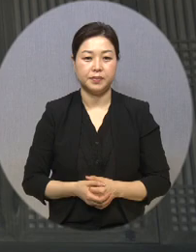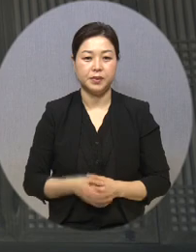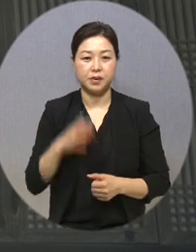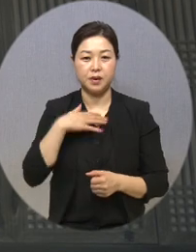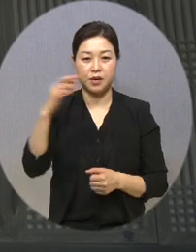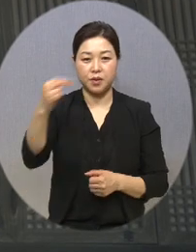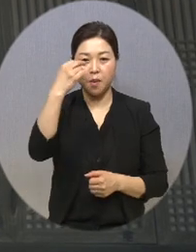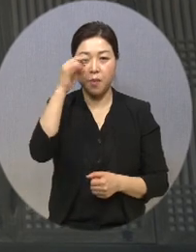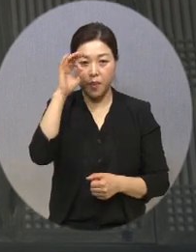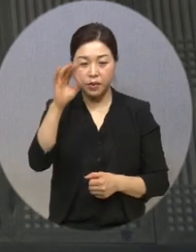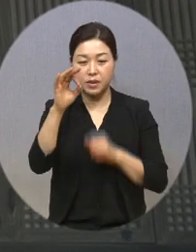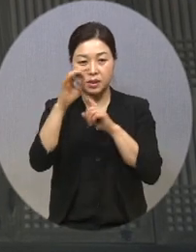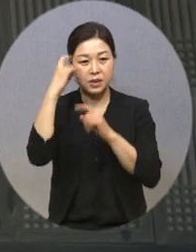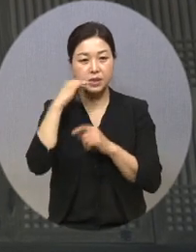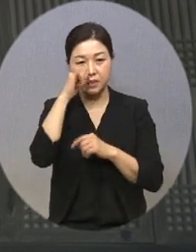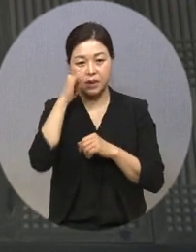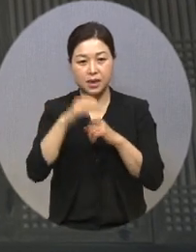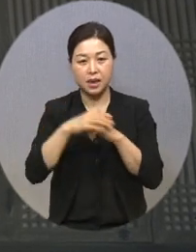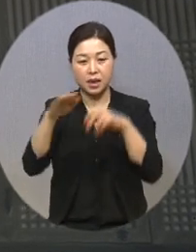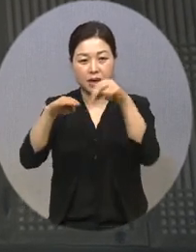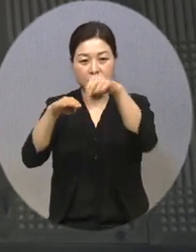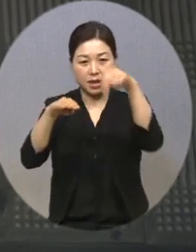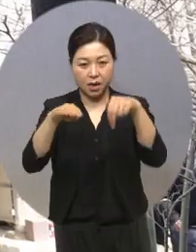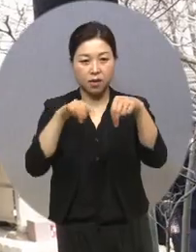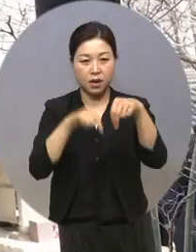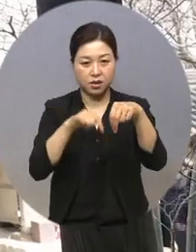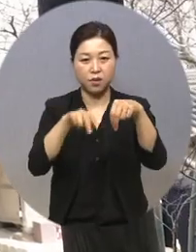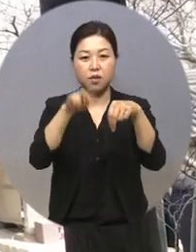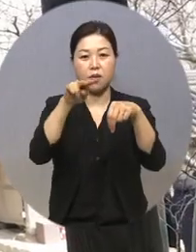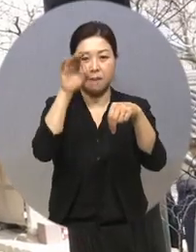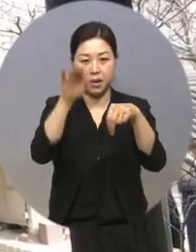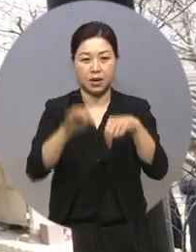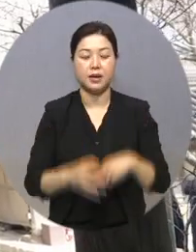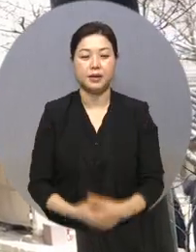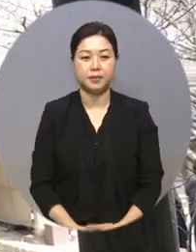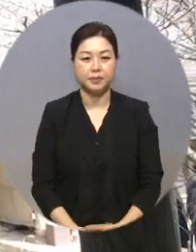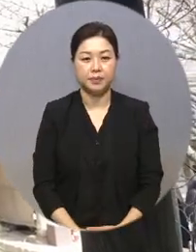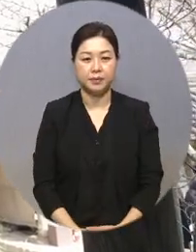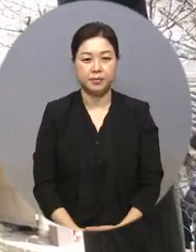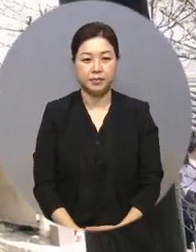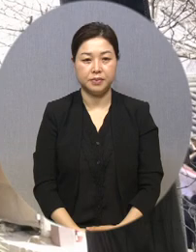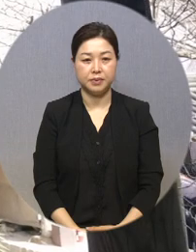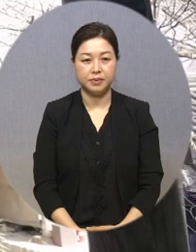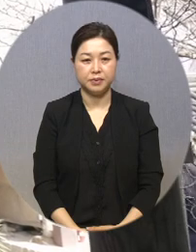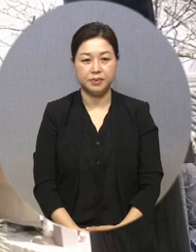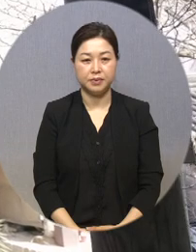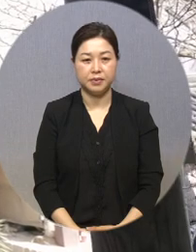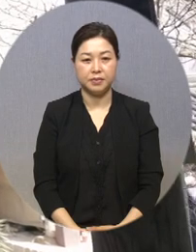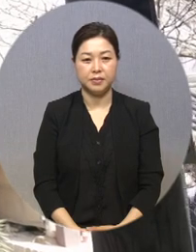이리 오너라는 항상 내려가서 내리는 거. 한번 해볼까? 예. 이리 오너라!